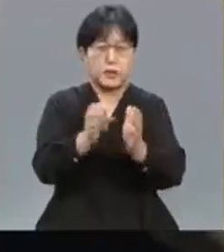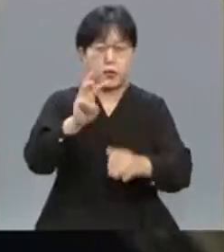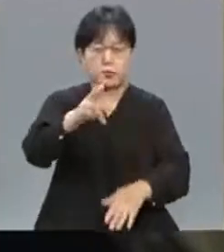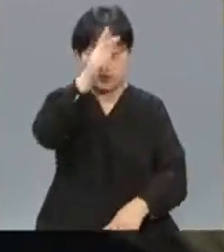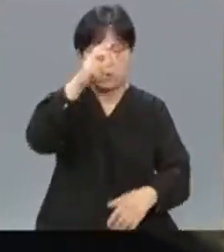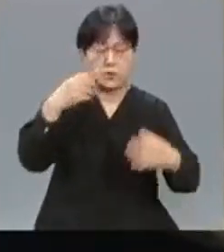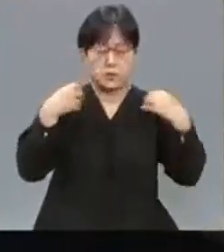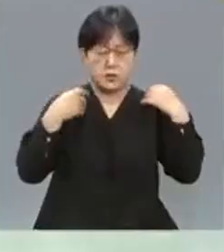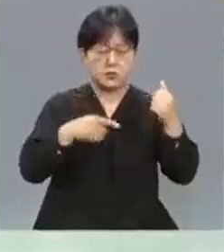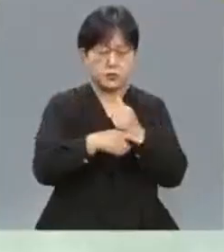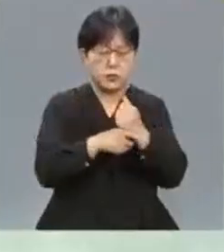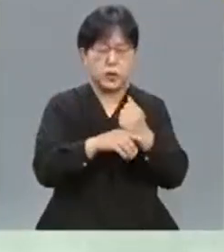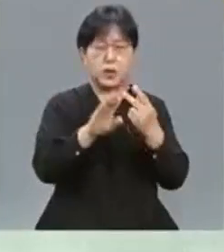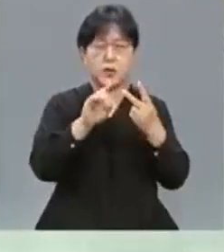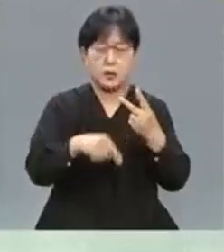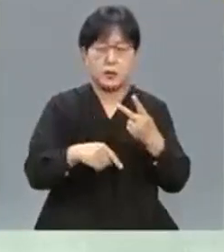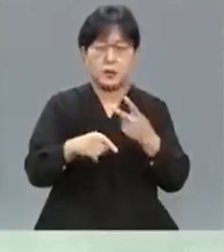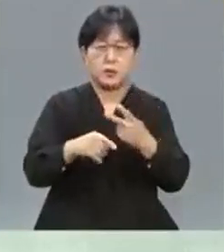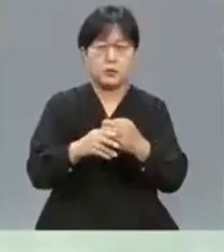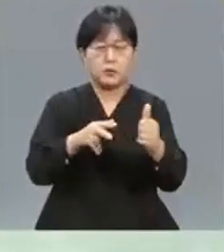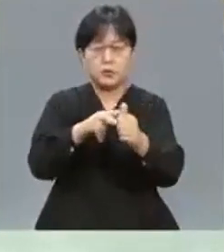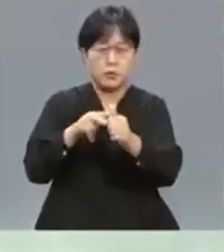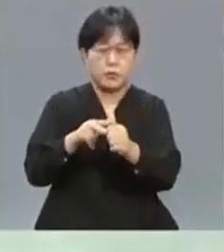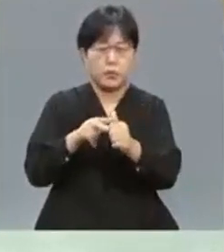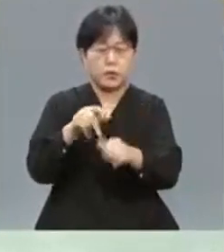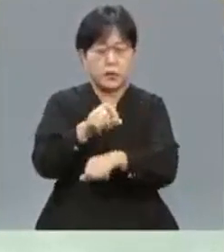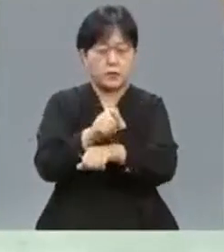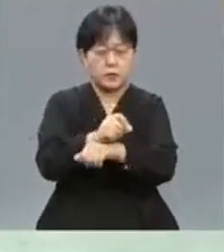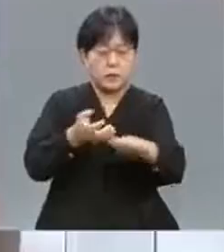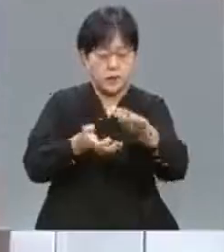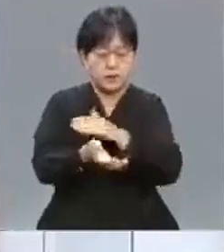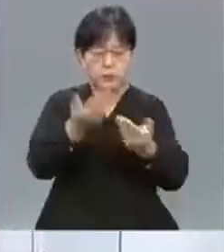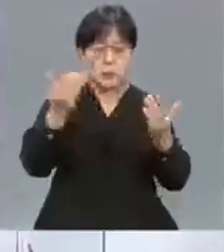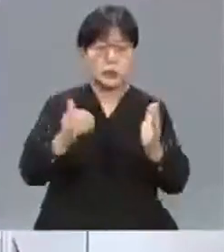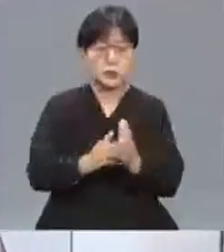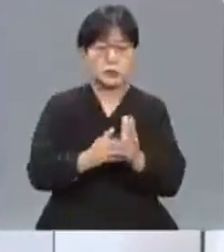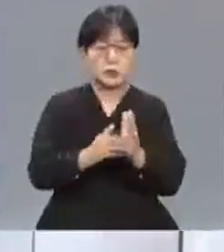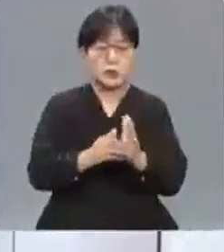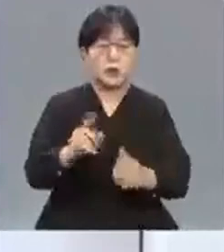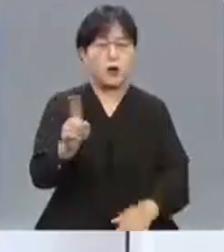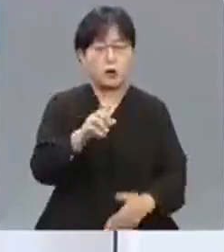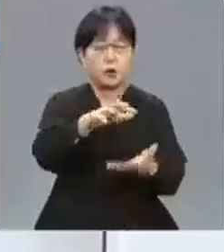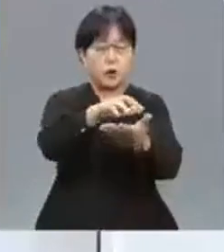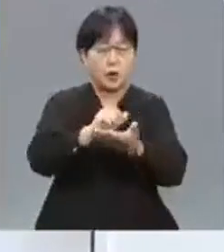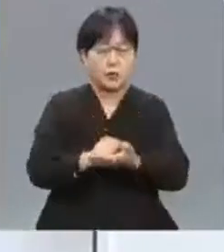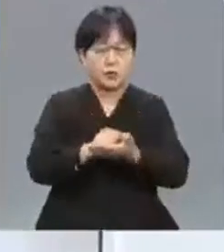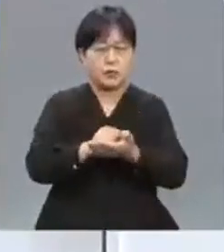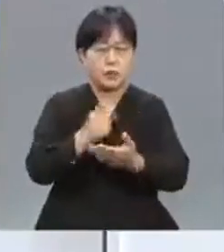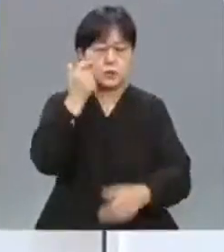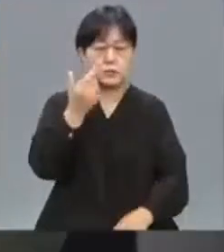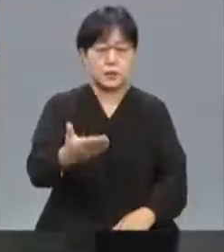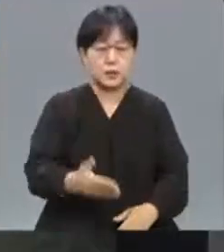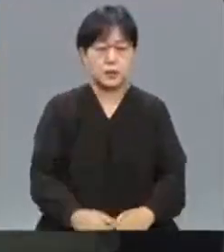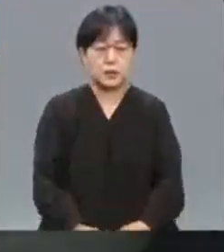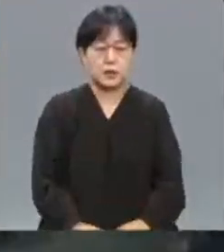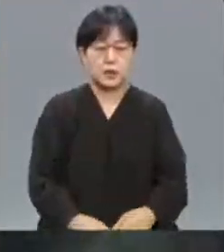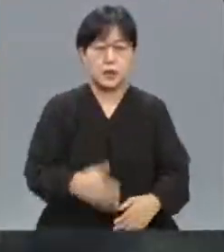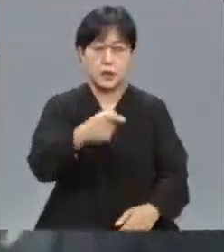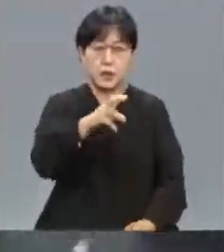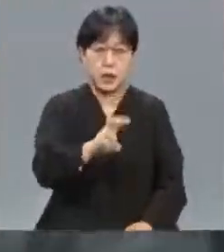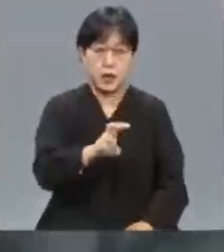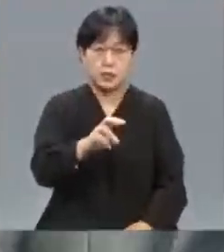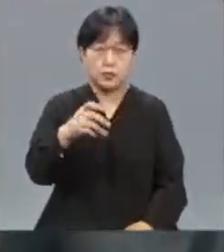수사 2개와 정보협력계 사무실을 압수수색했습니다. 오늘 어떤 거 압수수색하셨나요? 경감